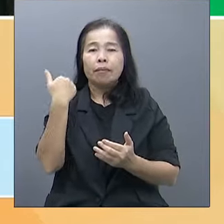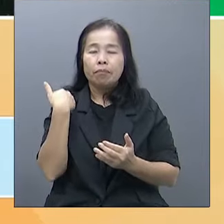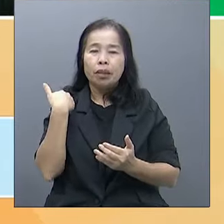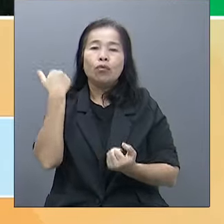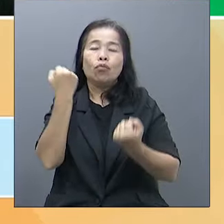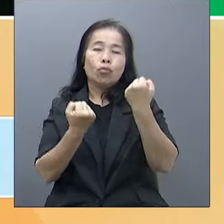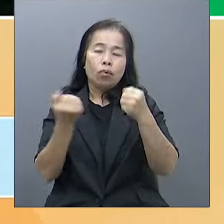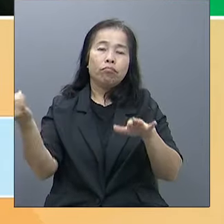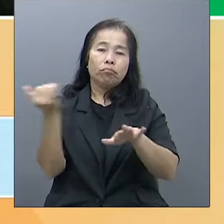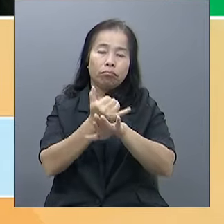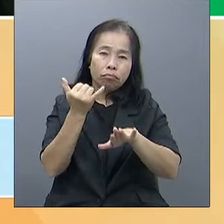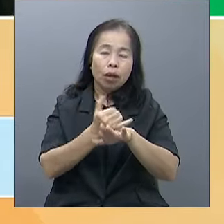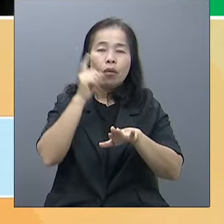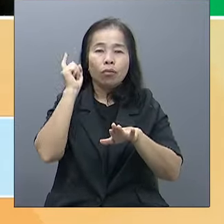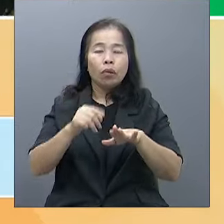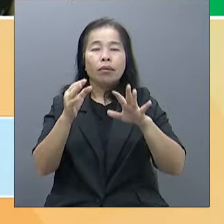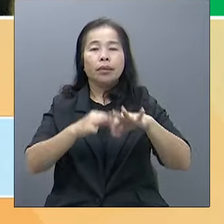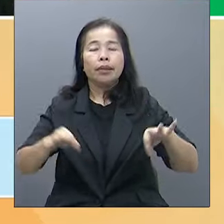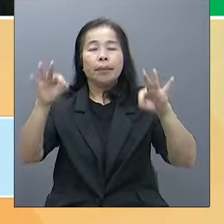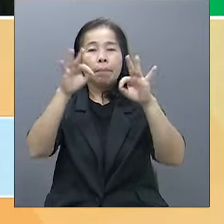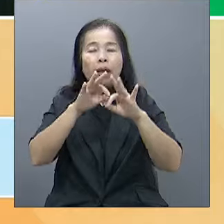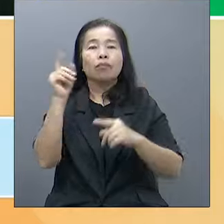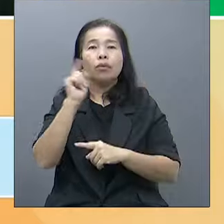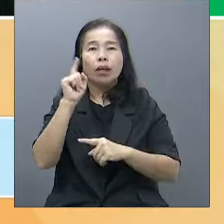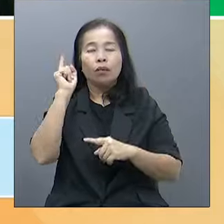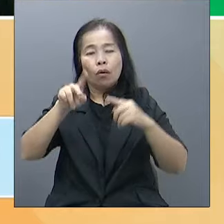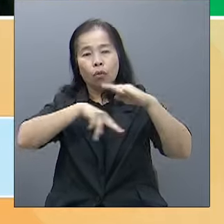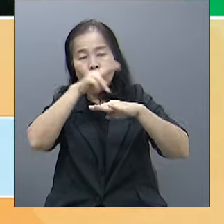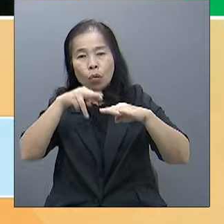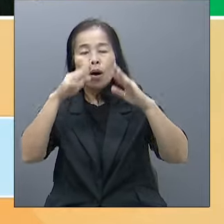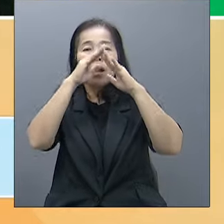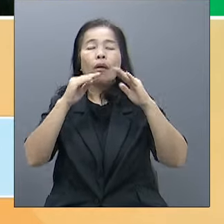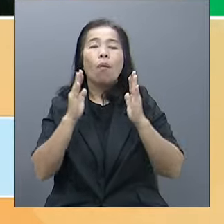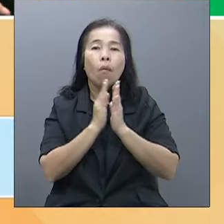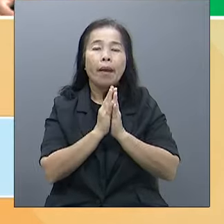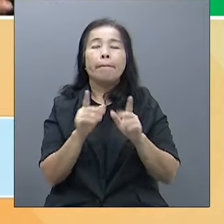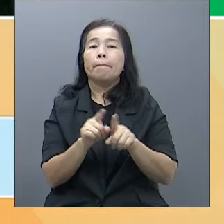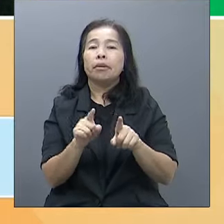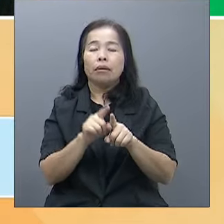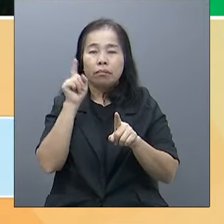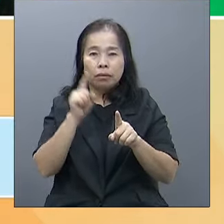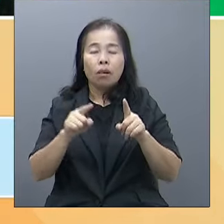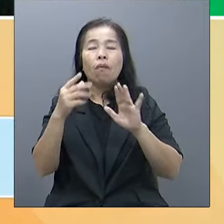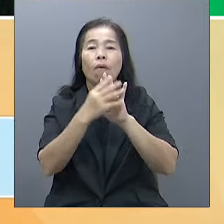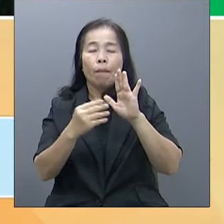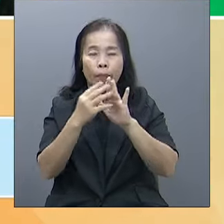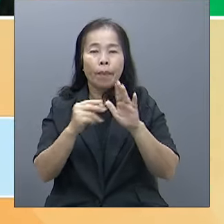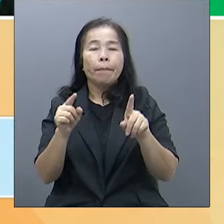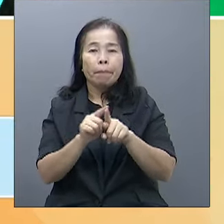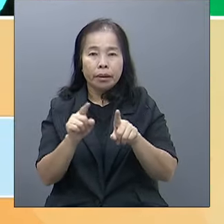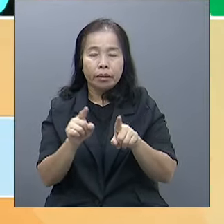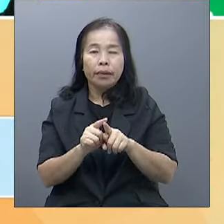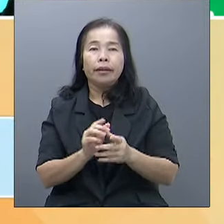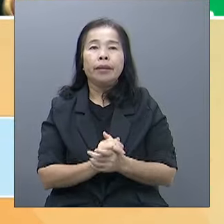ปกครองทั้งโรงเรียนต้องมามันต้องมาด้วยกันแล้วก็วัดนะอบรมเรื่องคุณธรรมศีลธรรมก็ต้องมาร่วมกันแต่พอเกิดเ